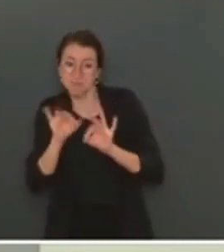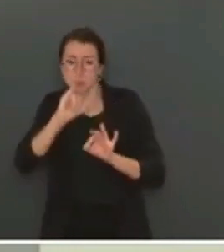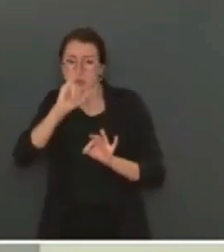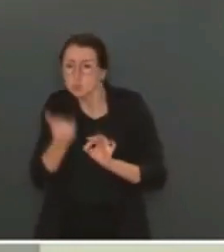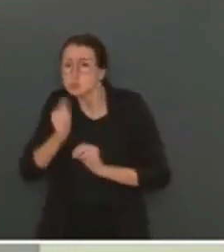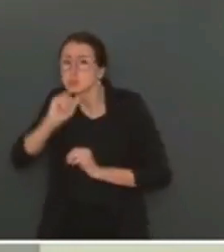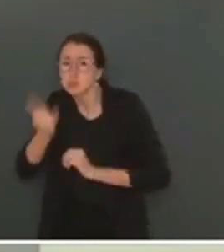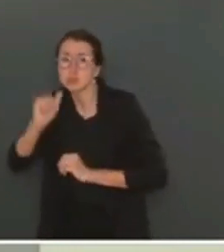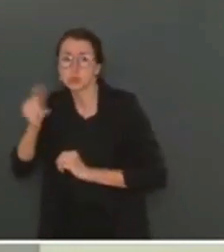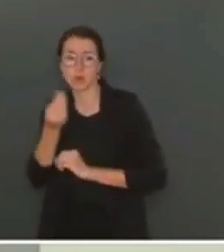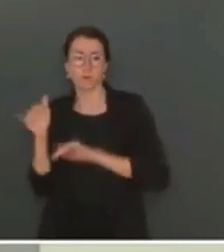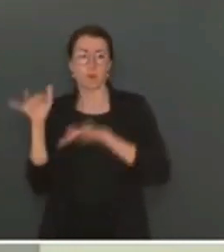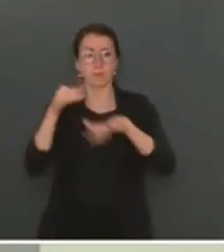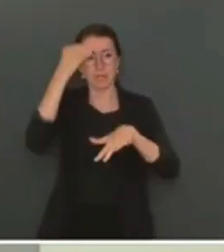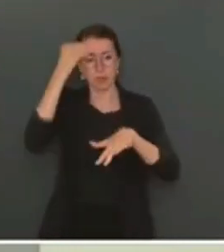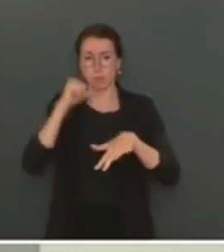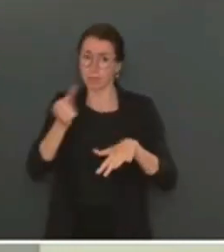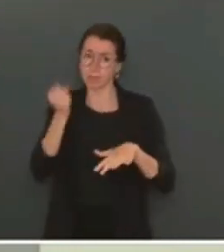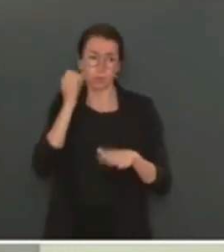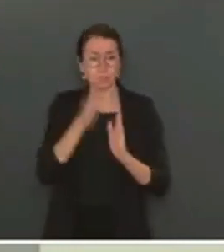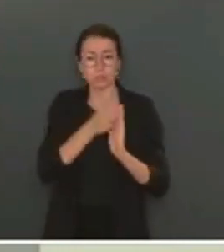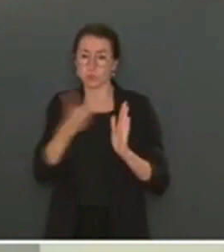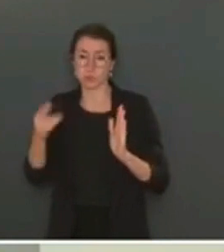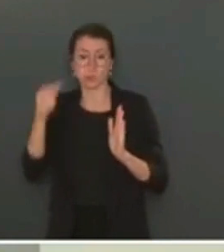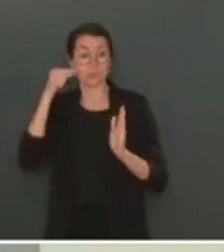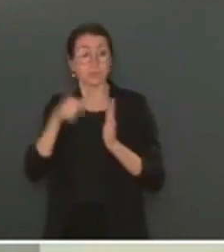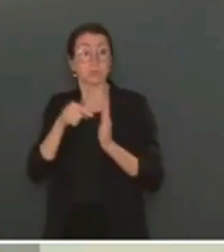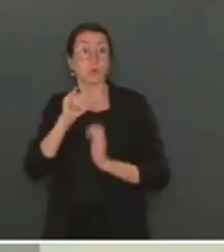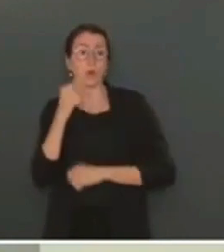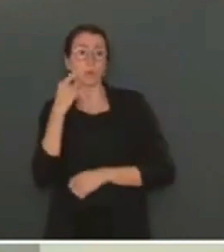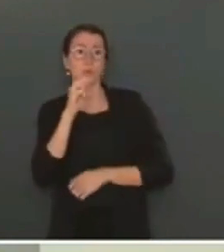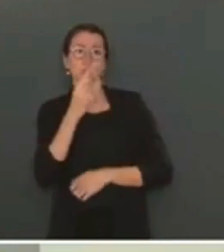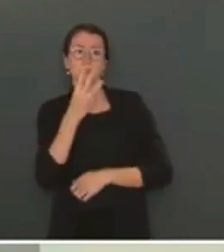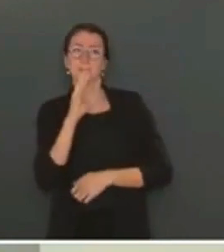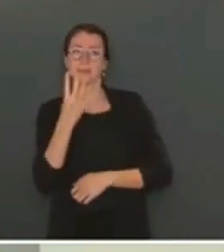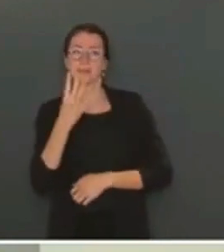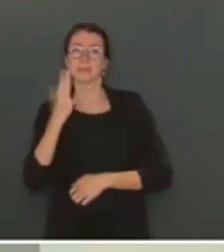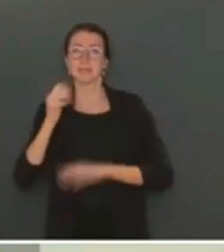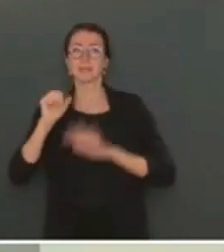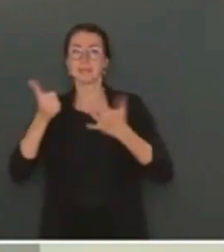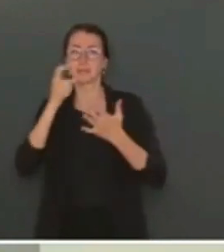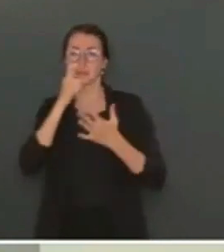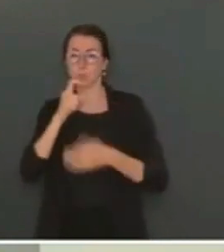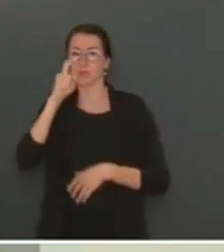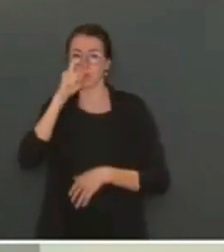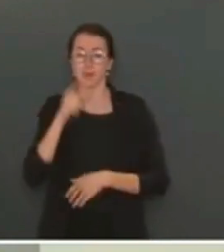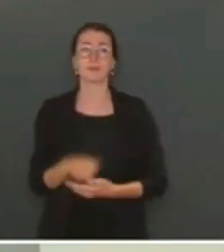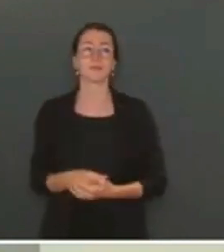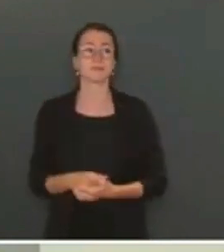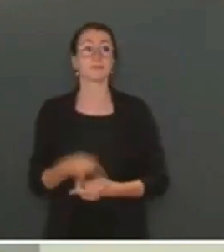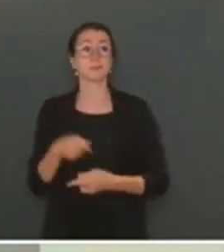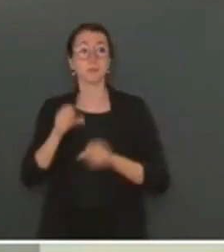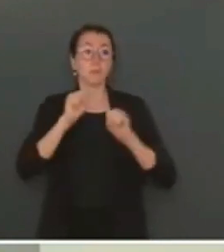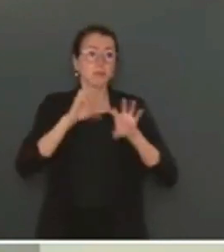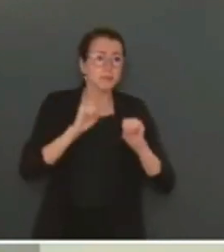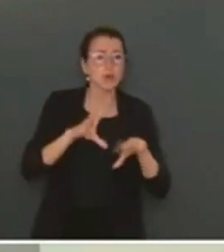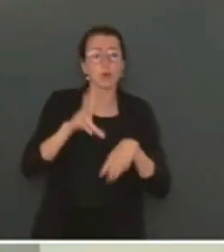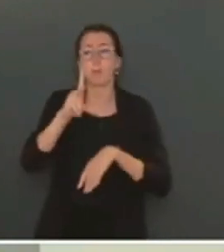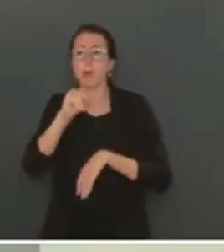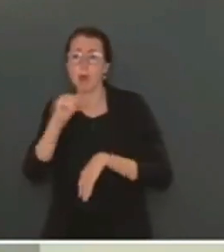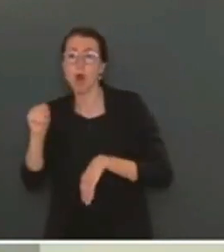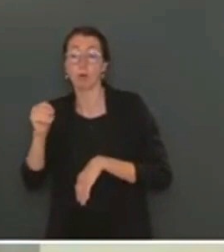Évidemment, les parents, les enfants, les enseignants seront informés par les écoles. Au niveau de l